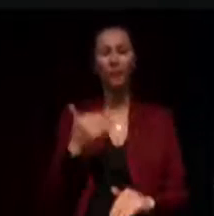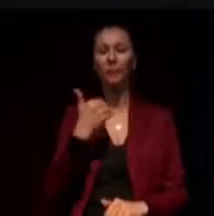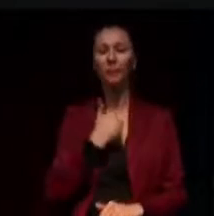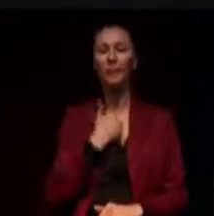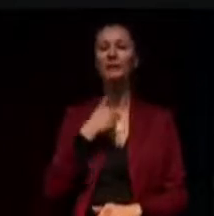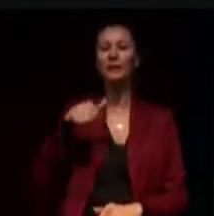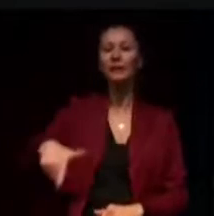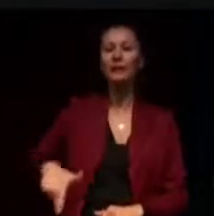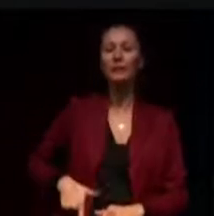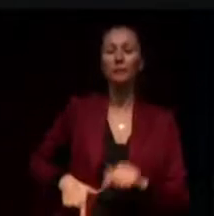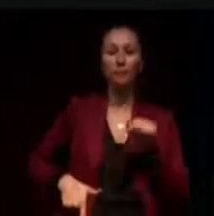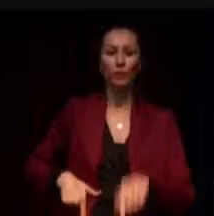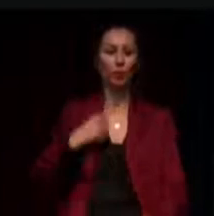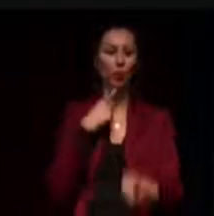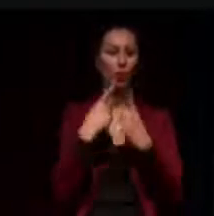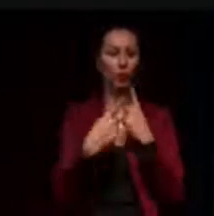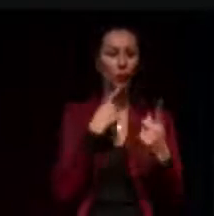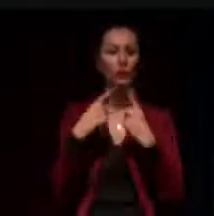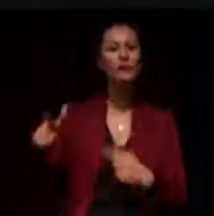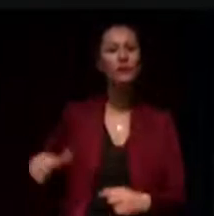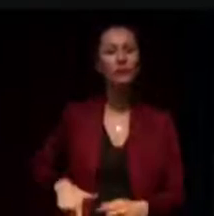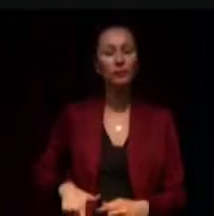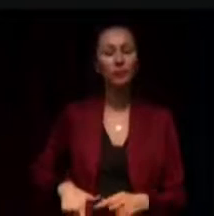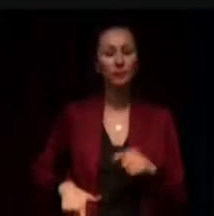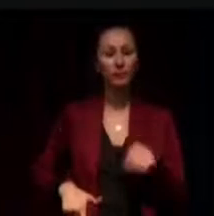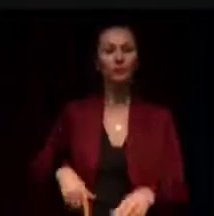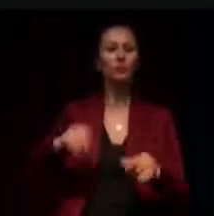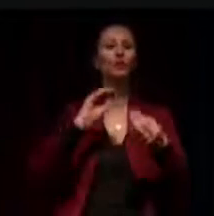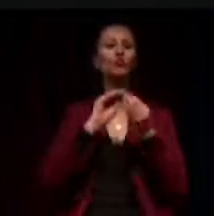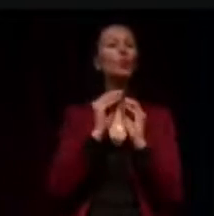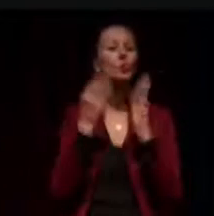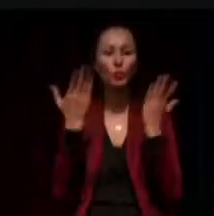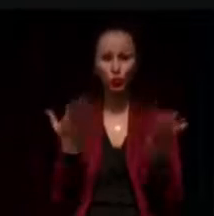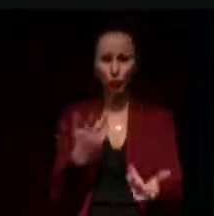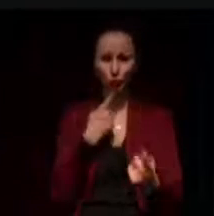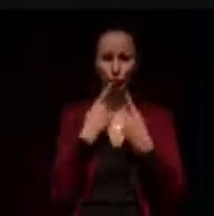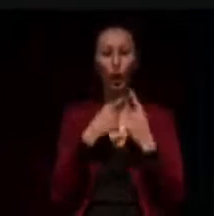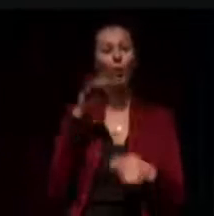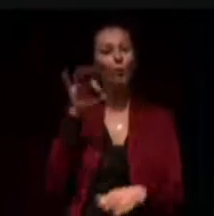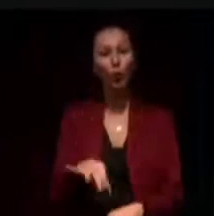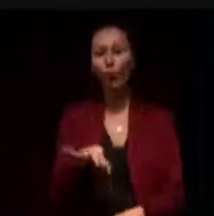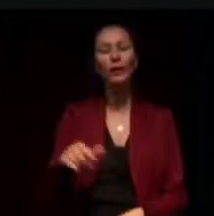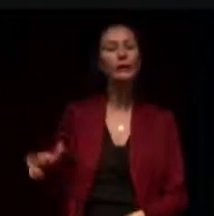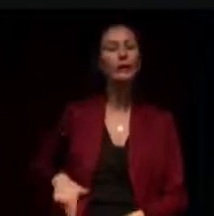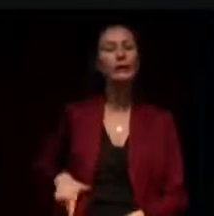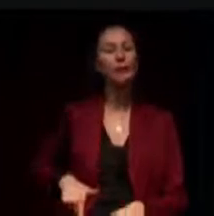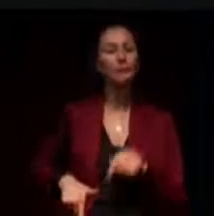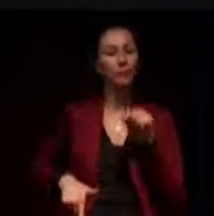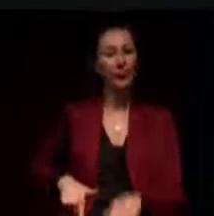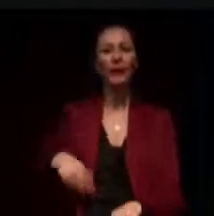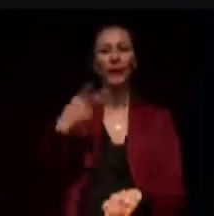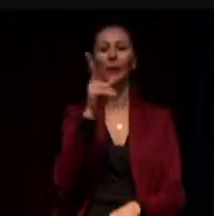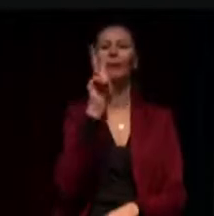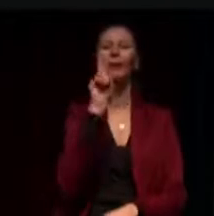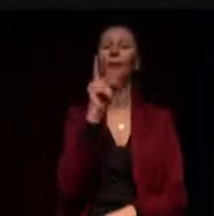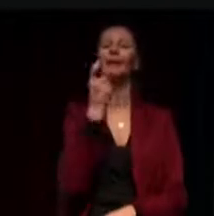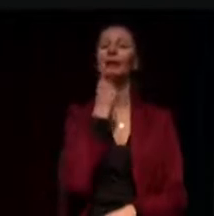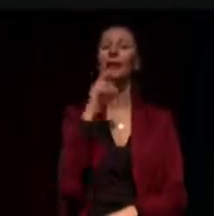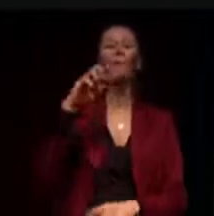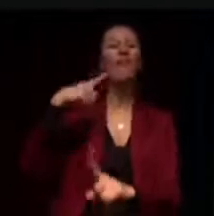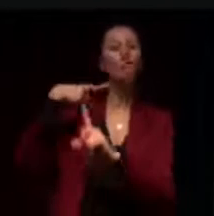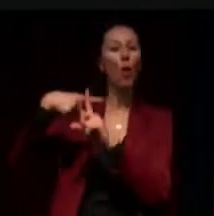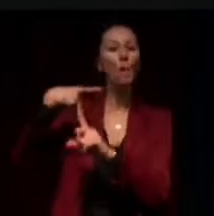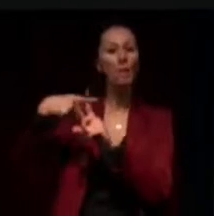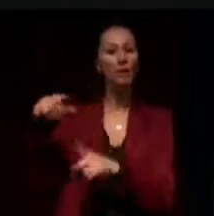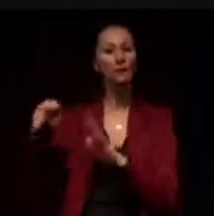biz İzmir'i konuşacağız. İzmir'in sorunlarını konuşacağız. Bugün de İzmir'in 2021 yılı